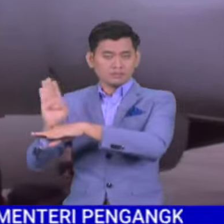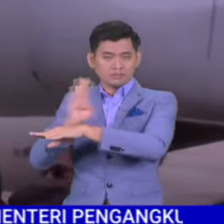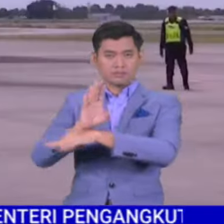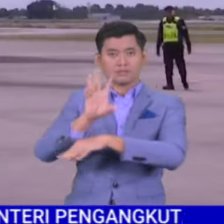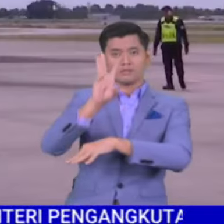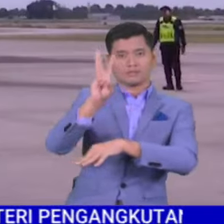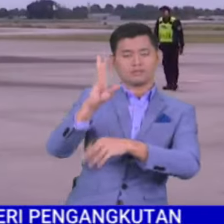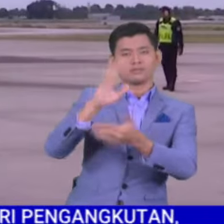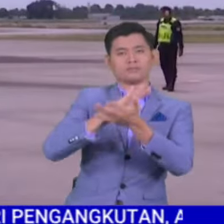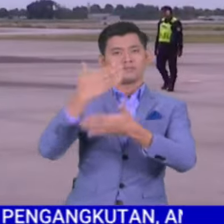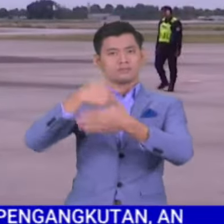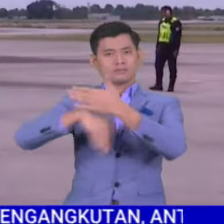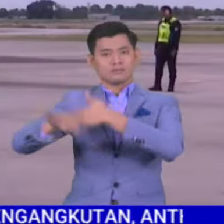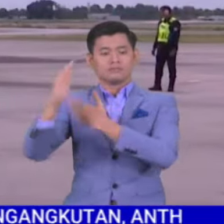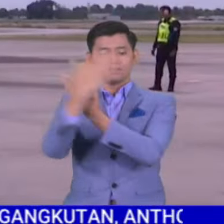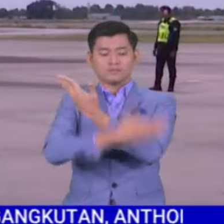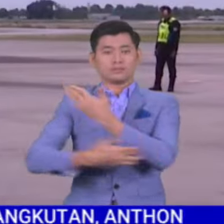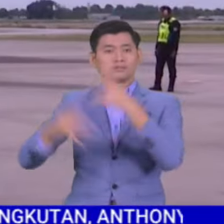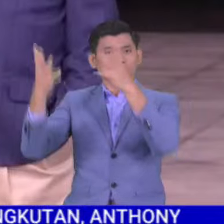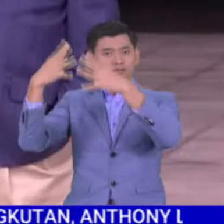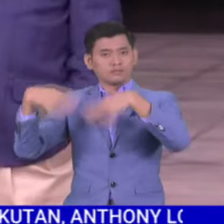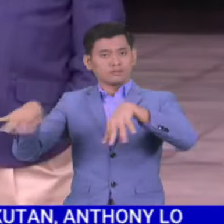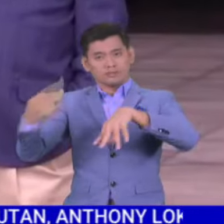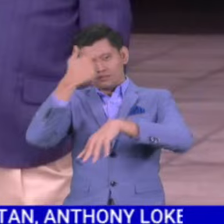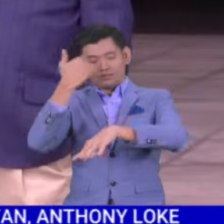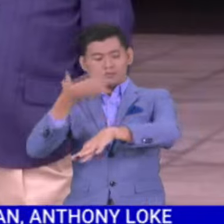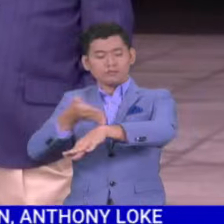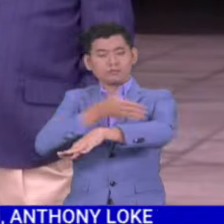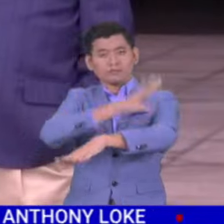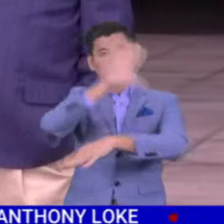kalangan negara ASEAN dengan peningkatan jumlah dagangan